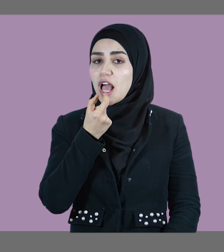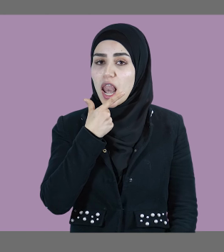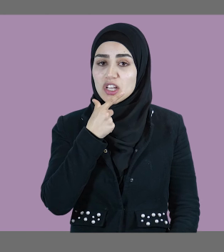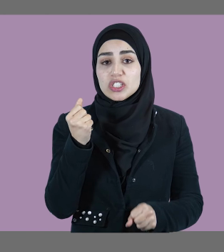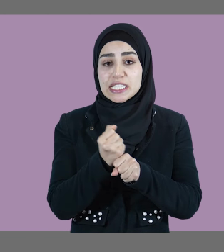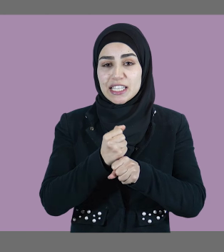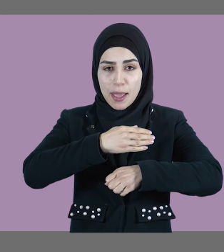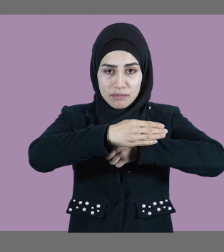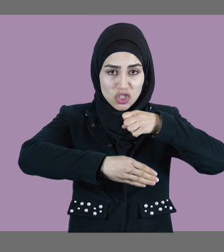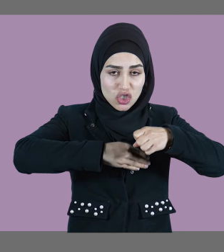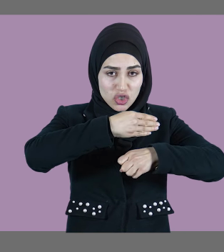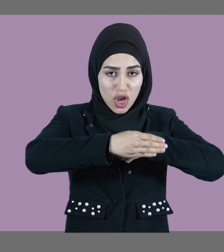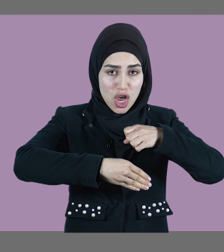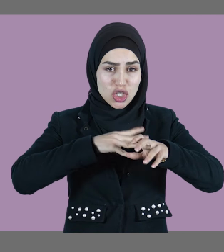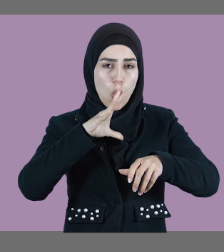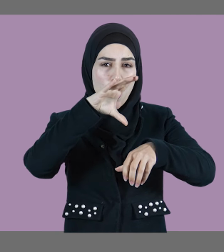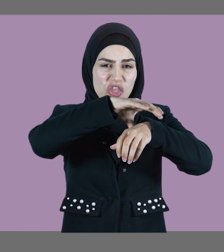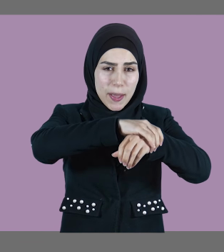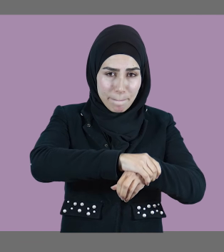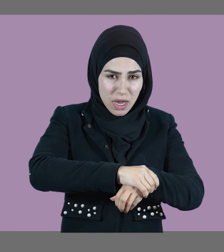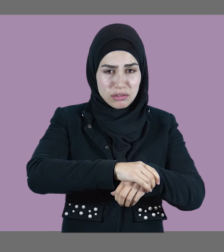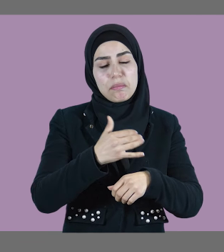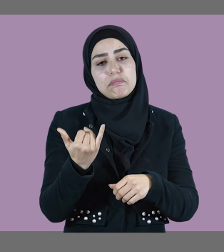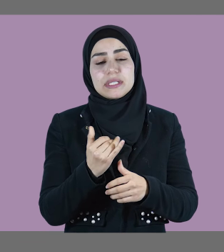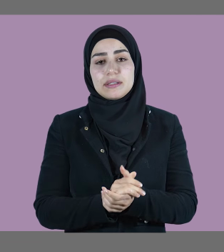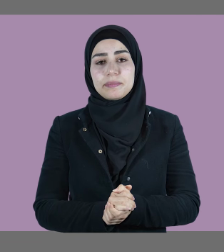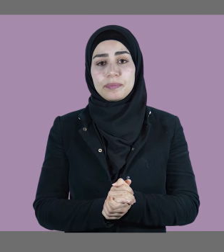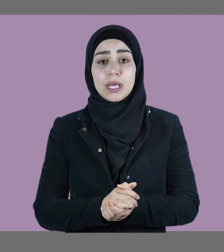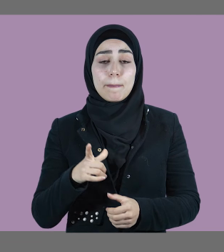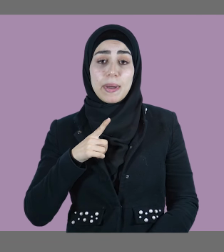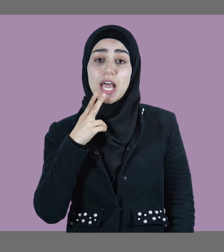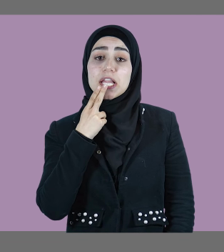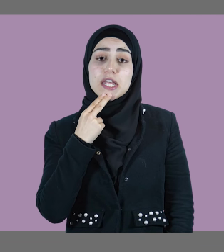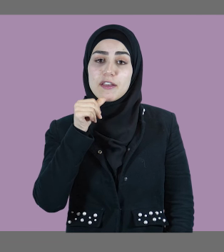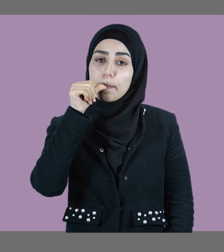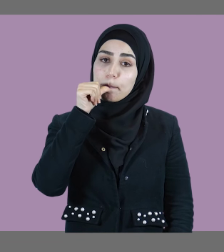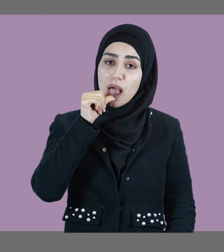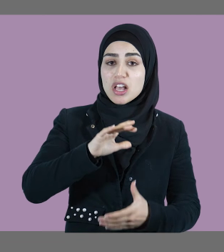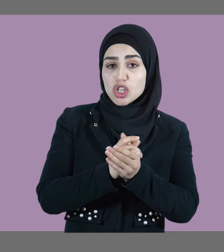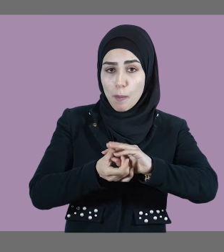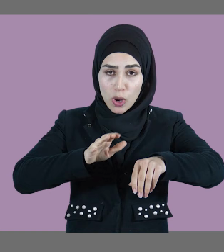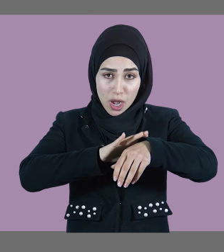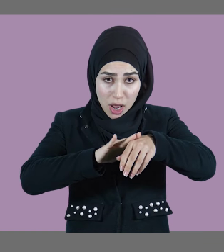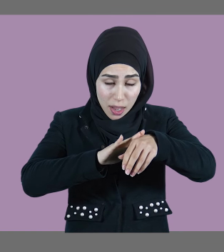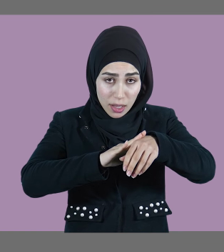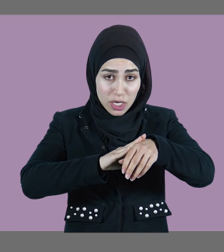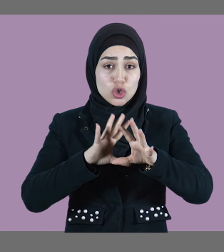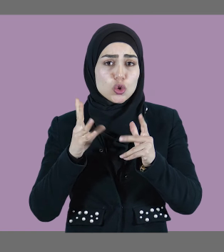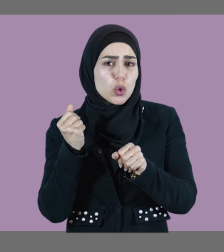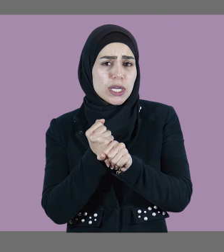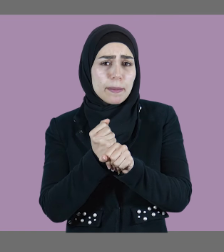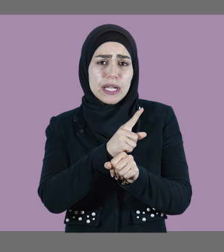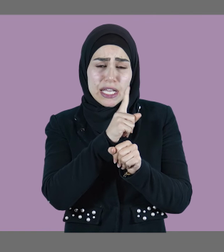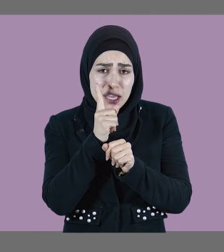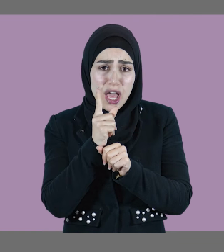من خلال استخدام قطعة شاش أو ضمادة لاسقة بسيطة بعد ما نغسله بالمي والصابون، لكن إيش